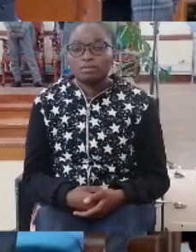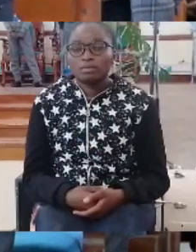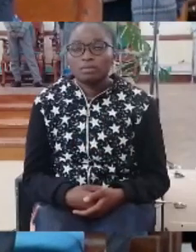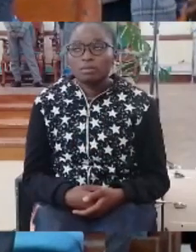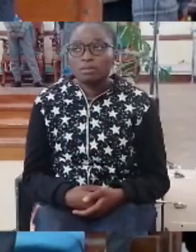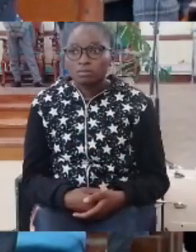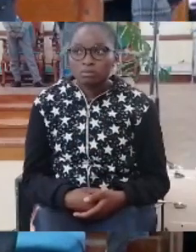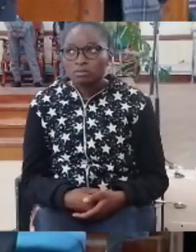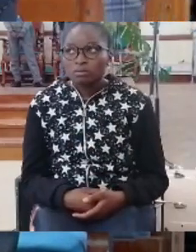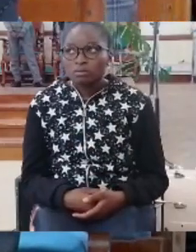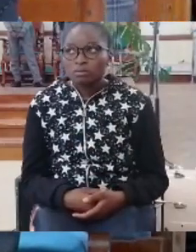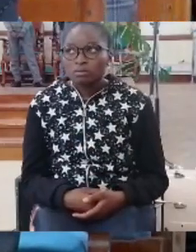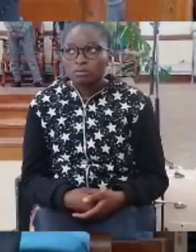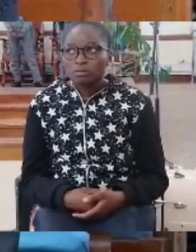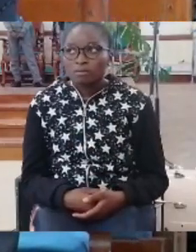dio.